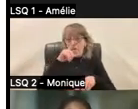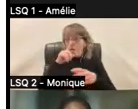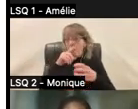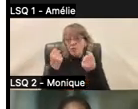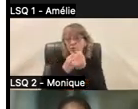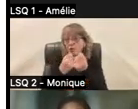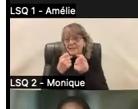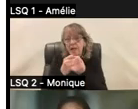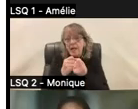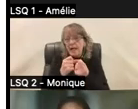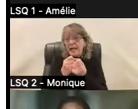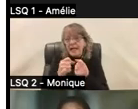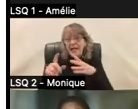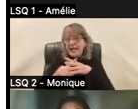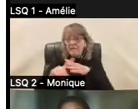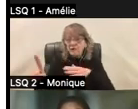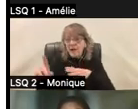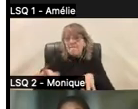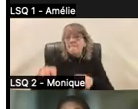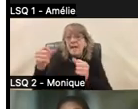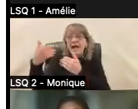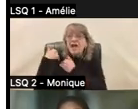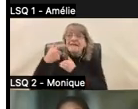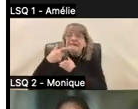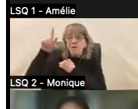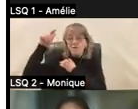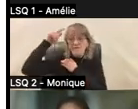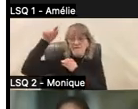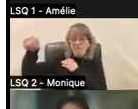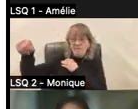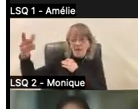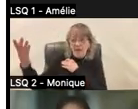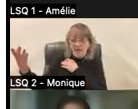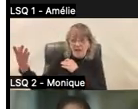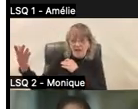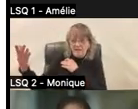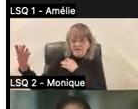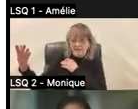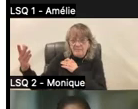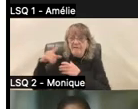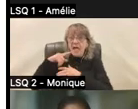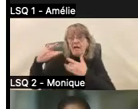les réfugiés pris en charge par le gouvernement en